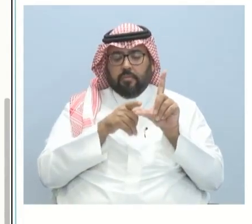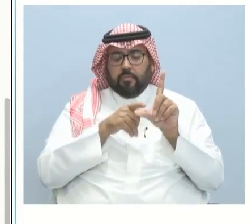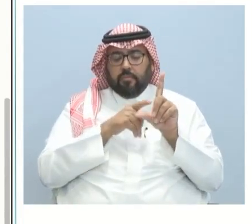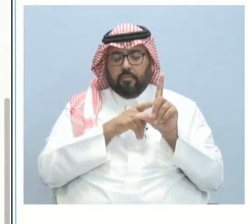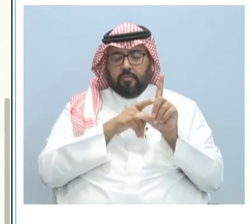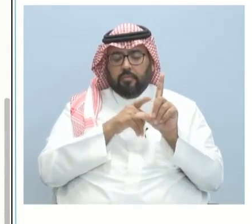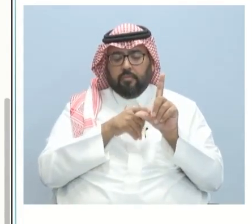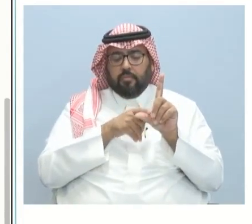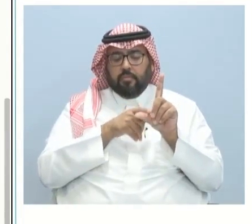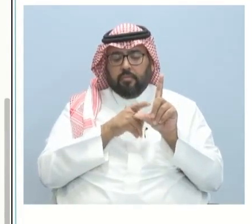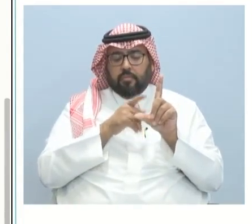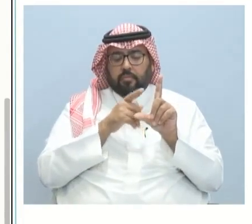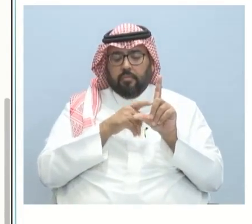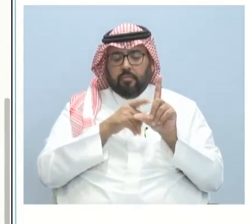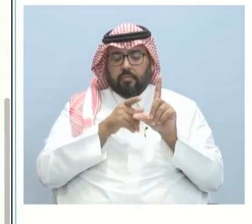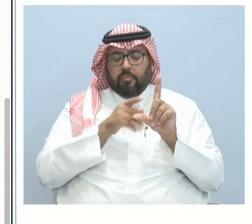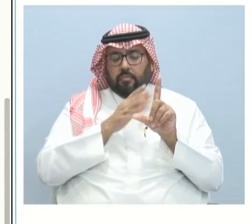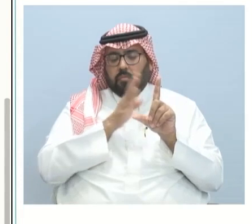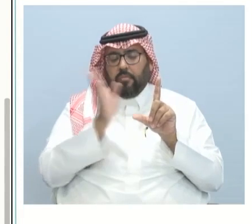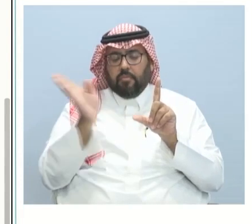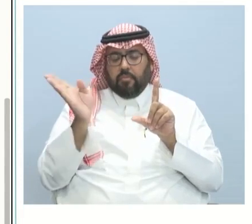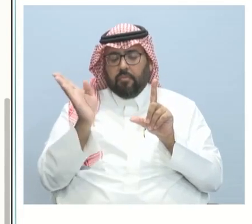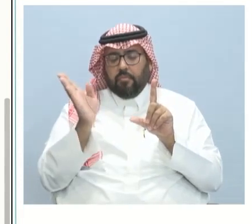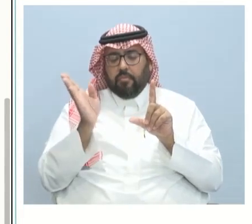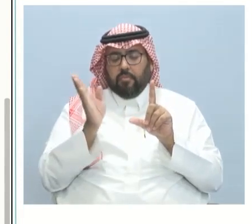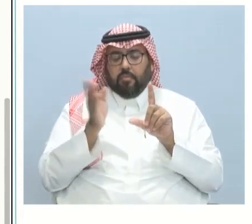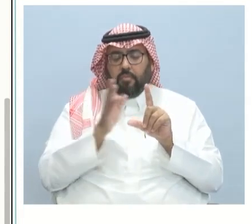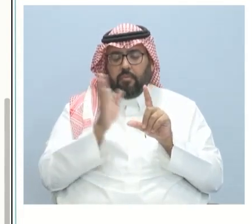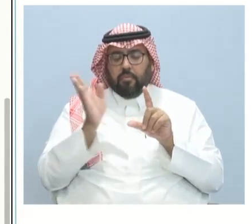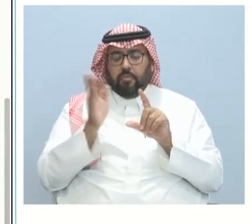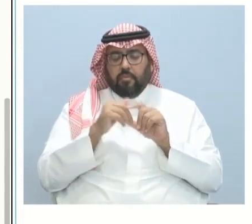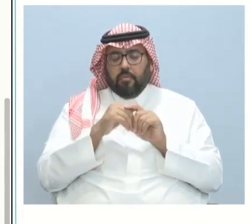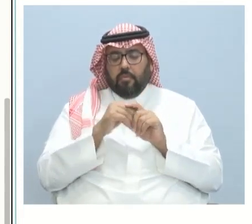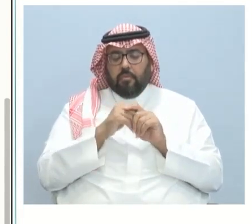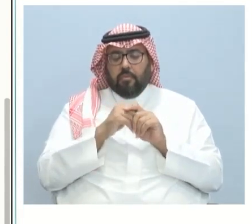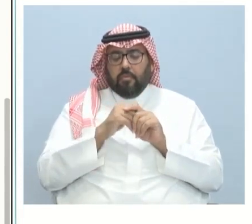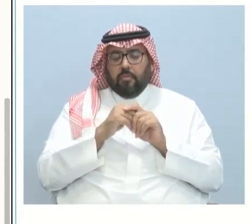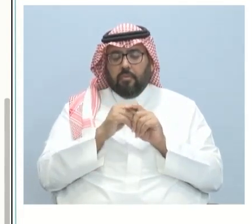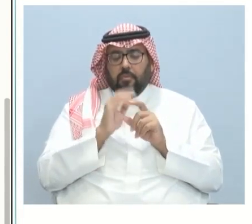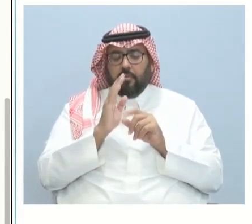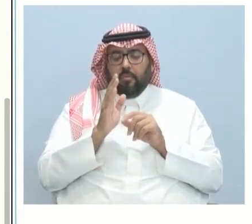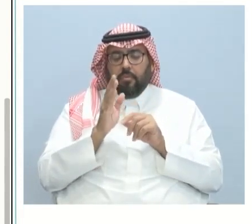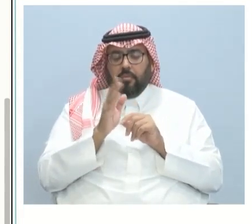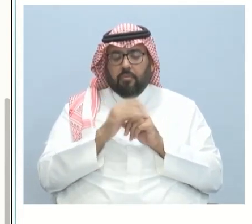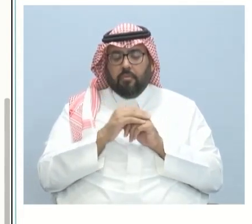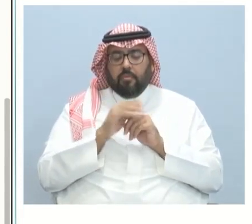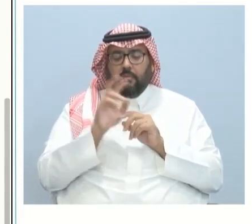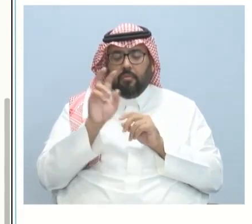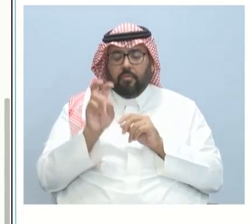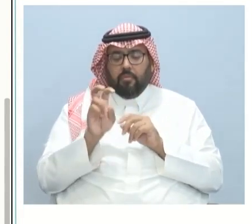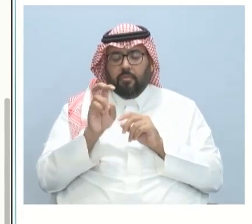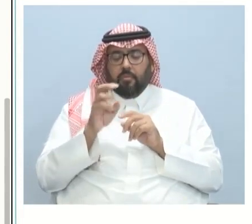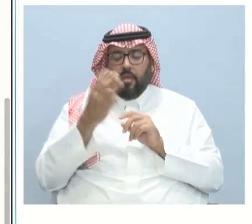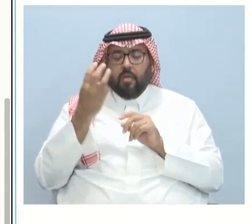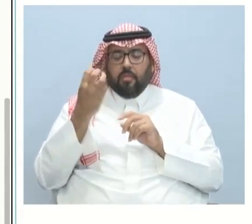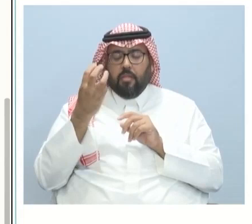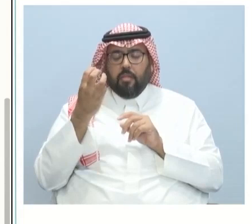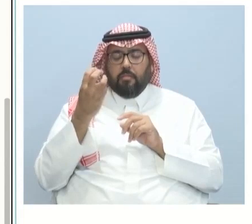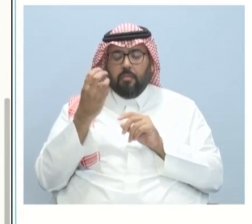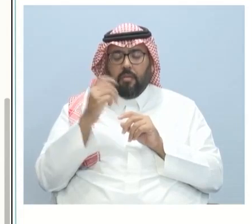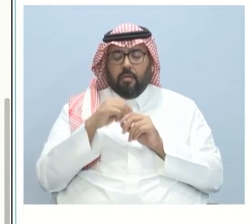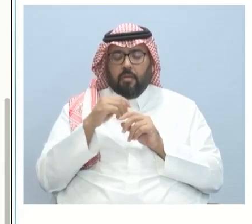300 ملمتر ثم ينعطف الى اليمين ويت حرك الى الامام ويقف عند نقطه 300